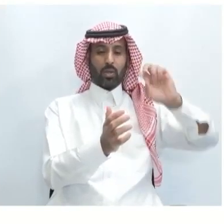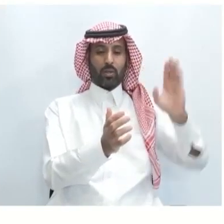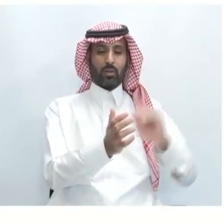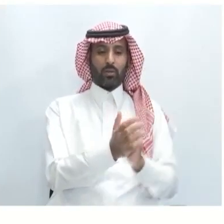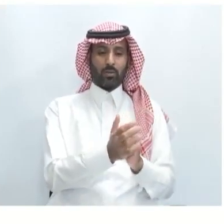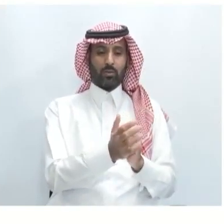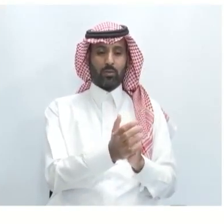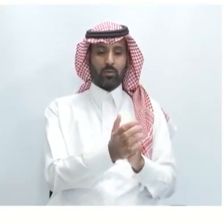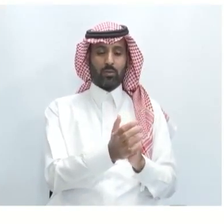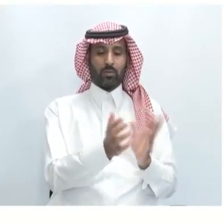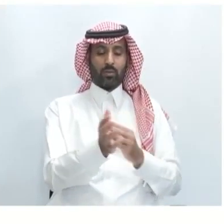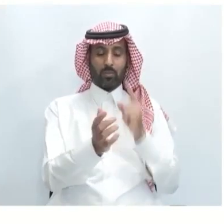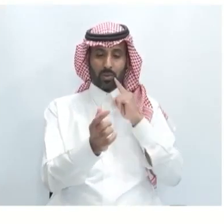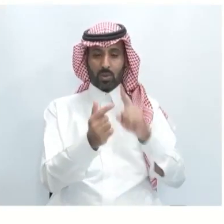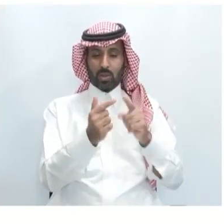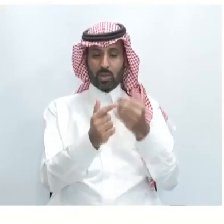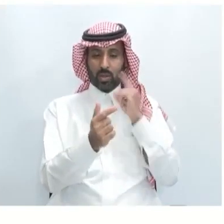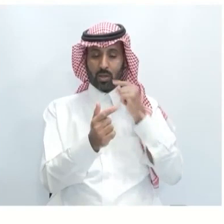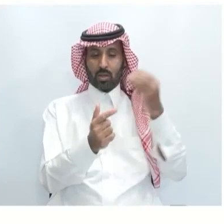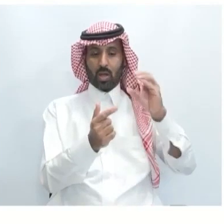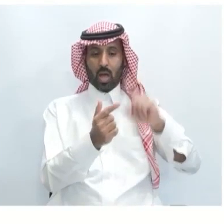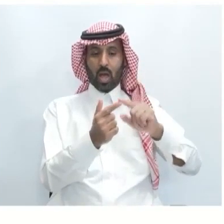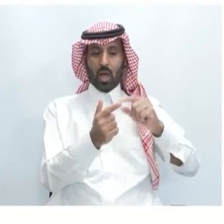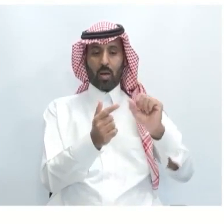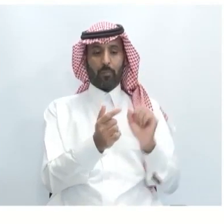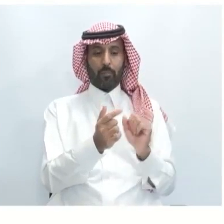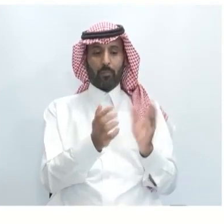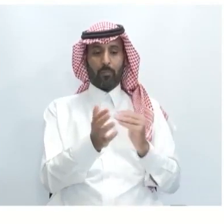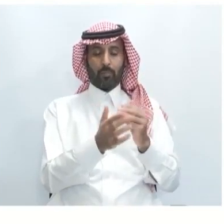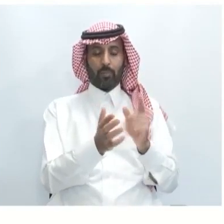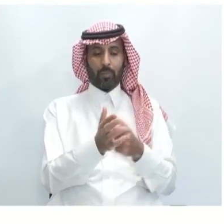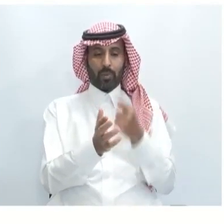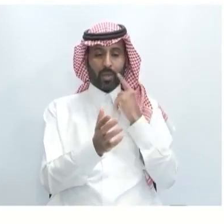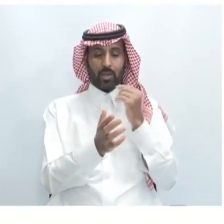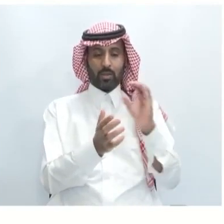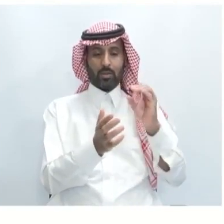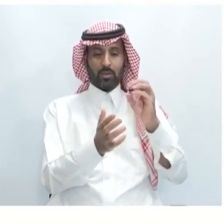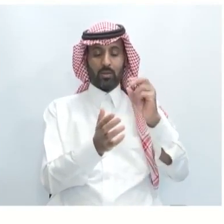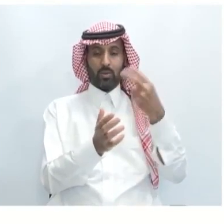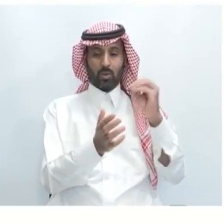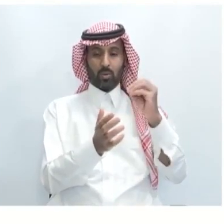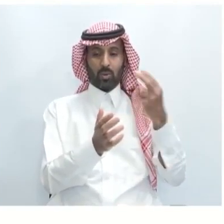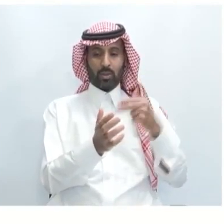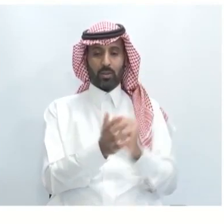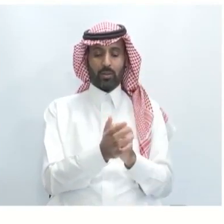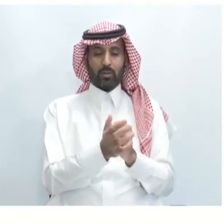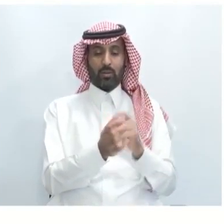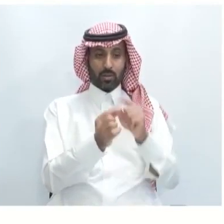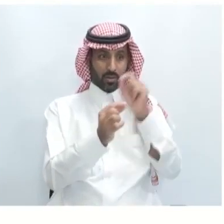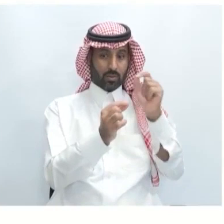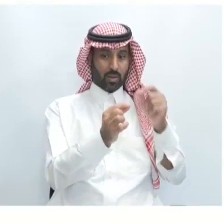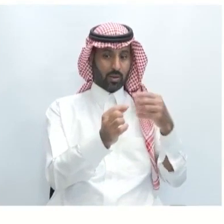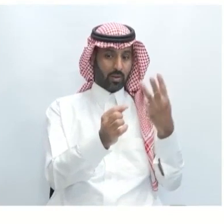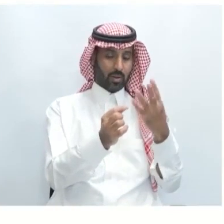ممتاز المجموعه الثانيه مجموعه كربوكسيل ما المقصود بمجموعه كربوكسيل س ا الذره الثالثه